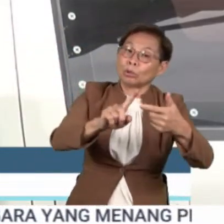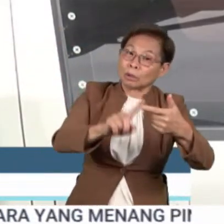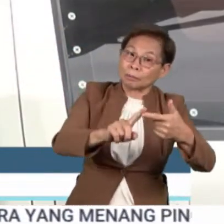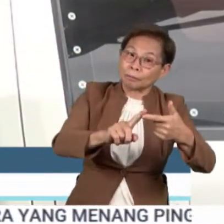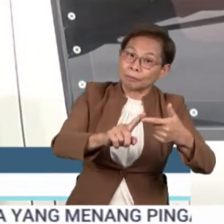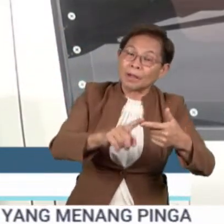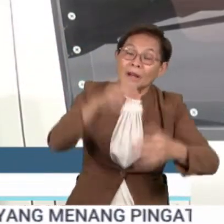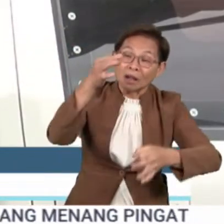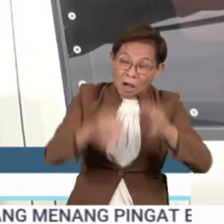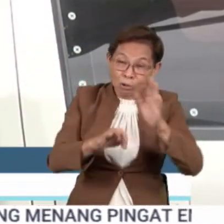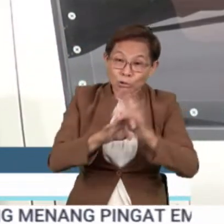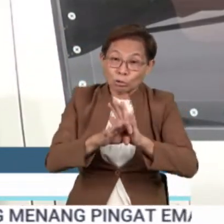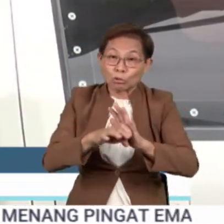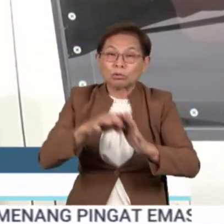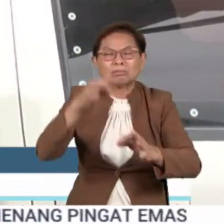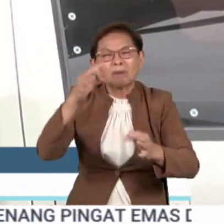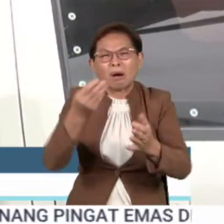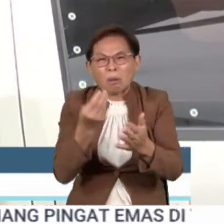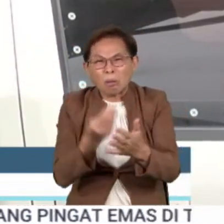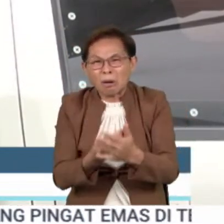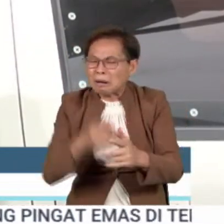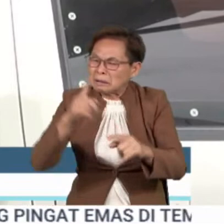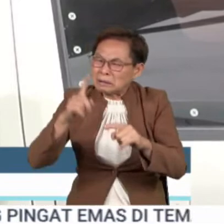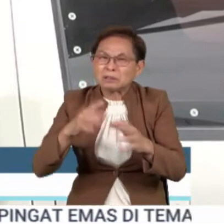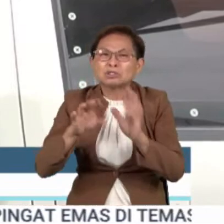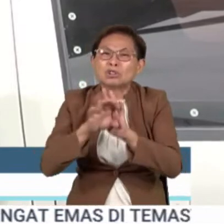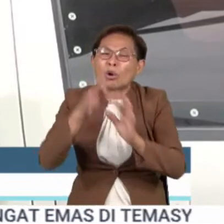kalau mereka tidak mampu